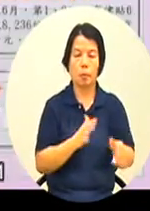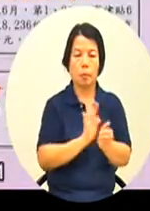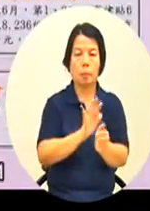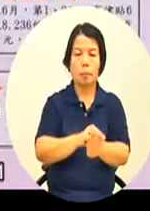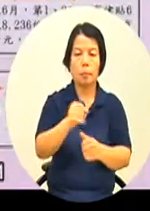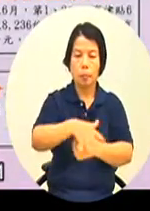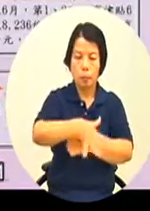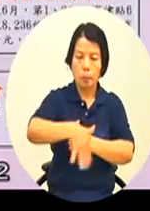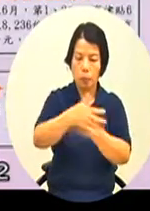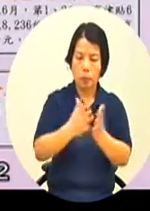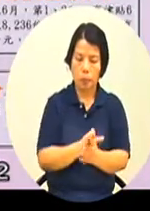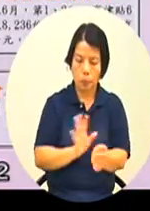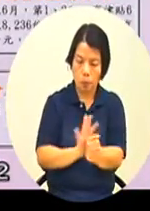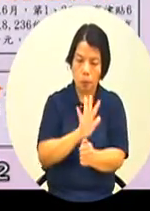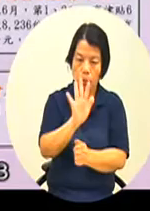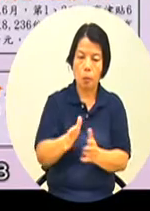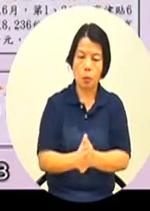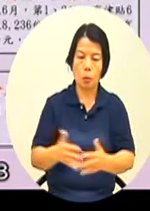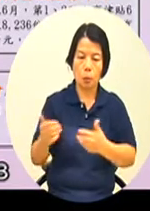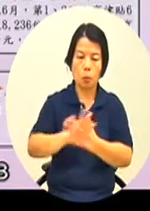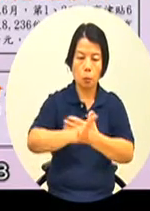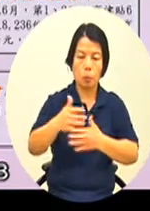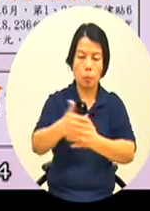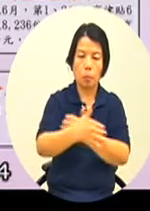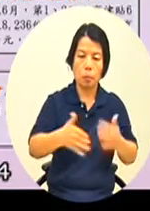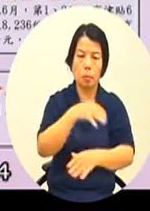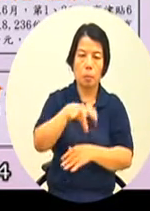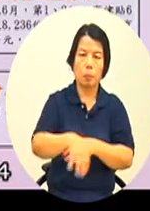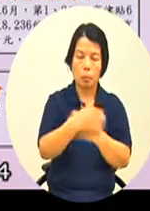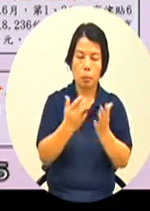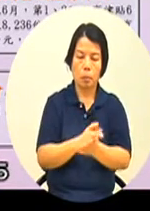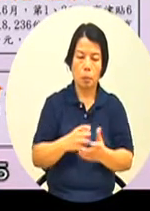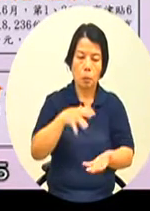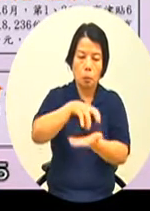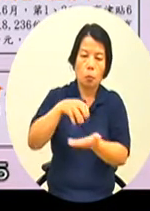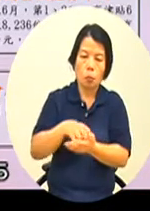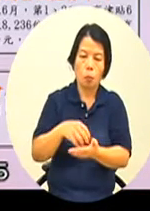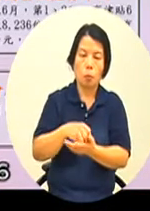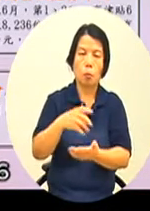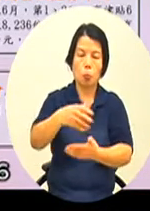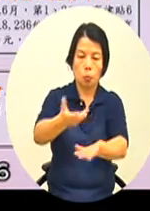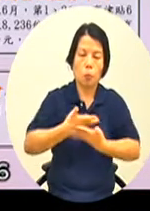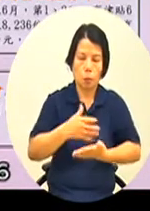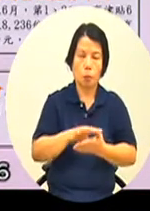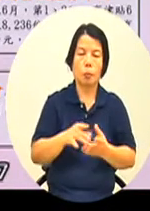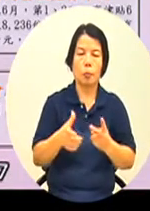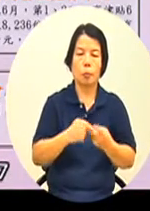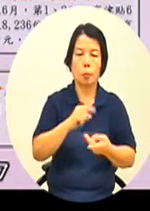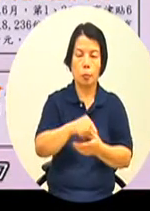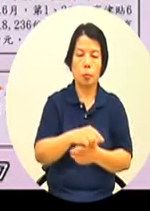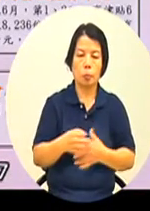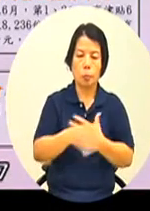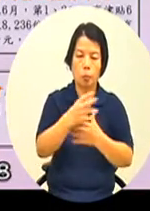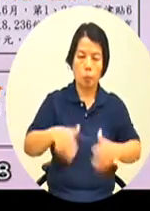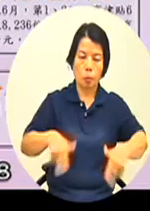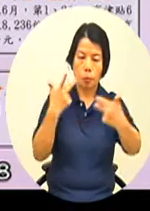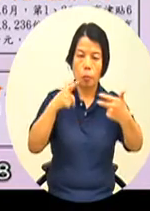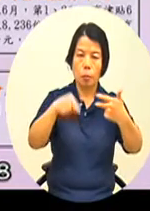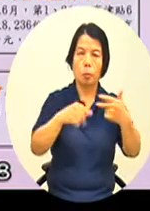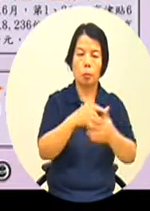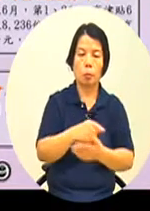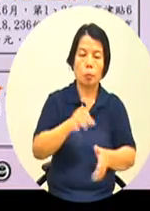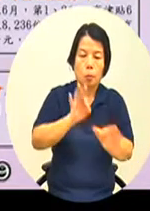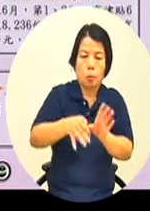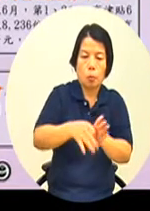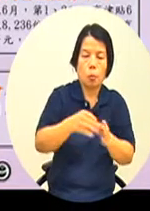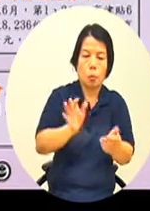机关进行服务，包括我们的外交部受理护照亲人办理的业务，还有我们的远距离视讯税捐服